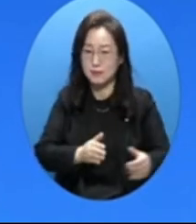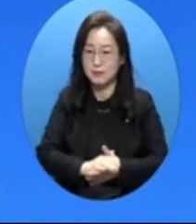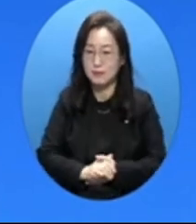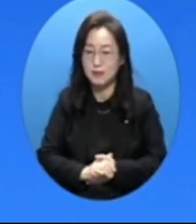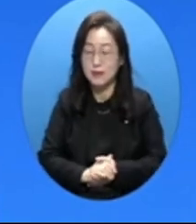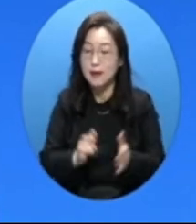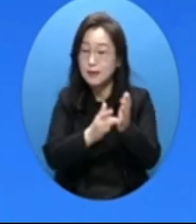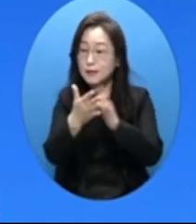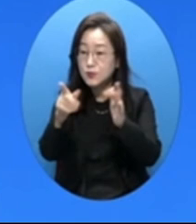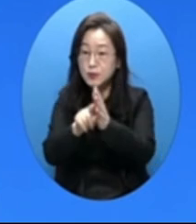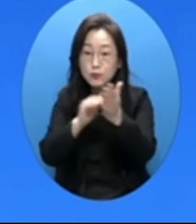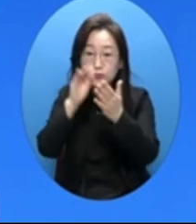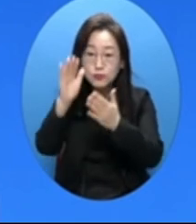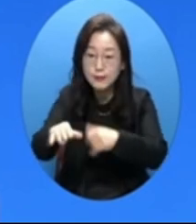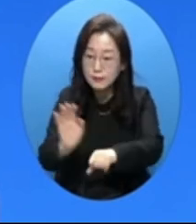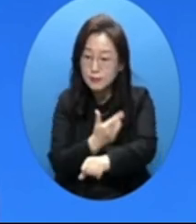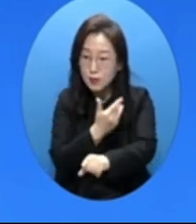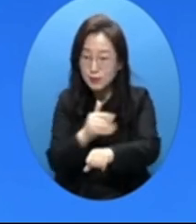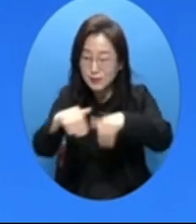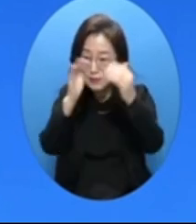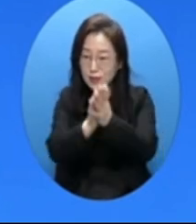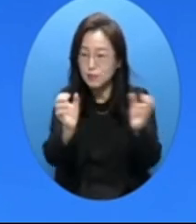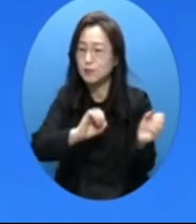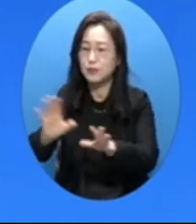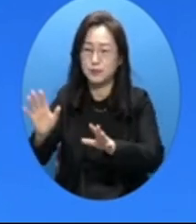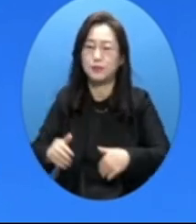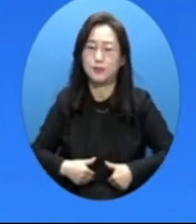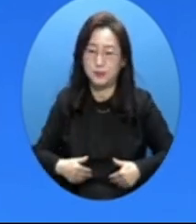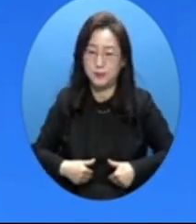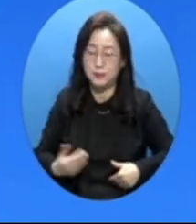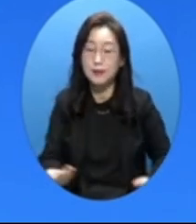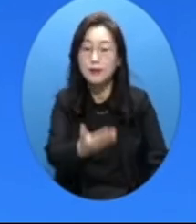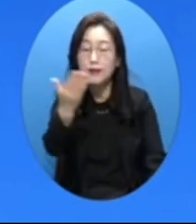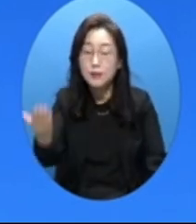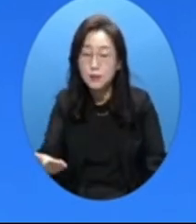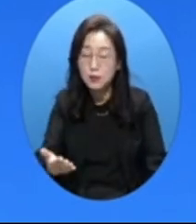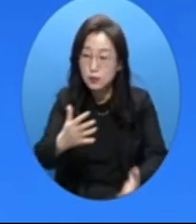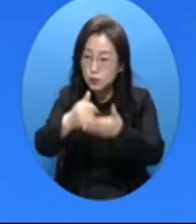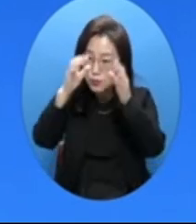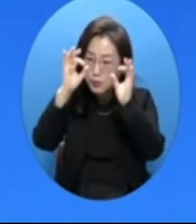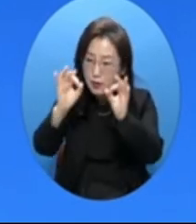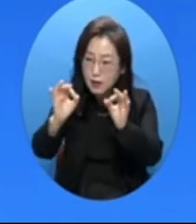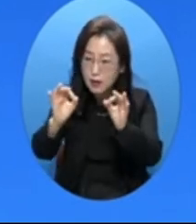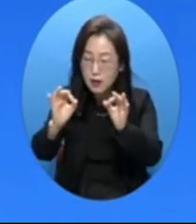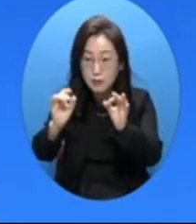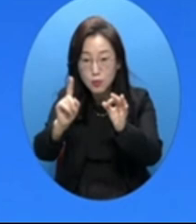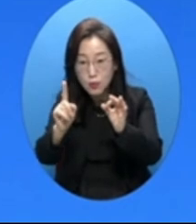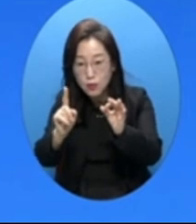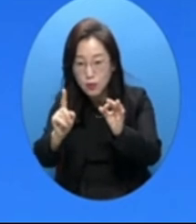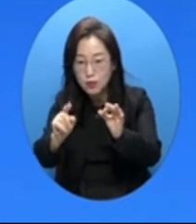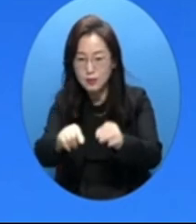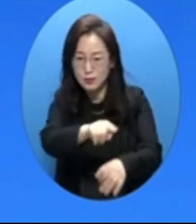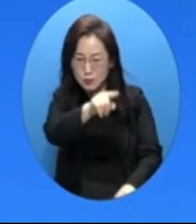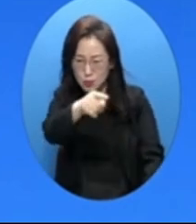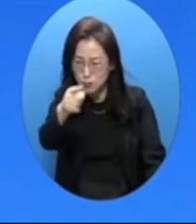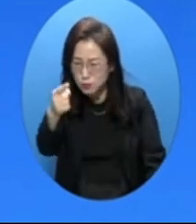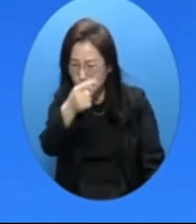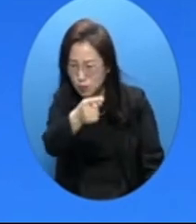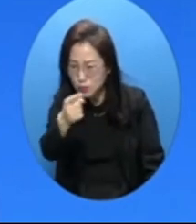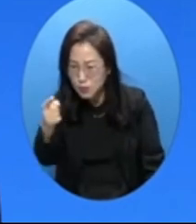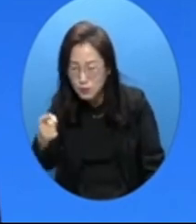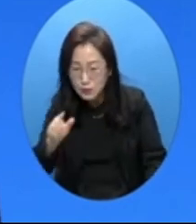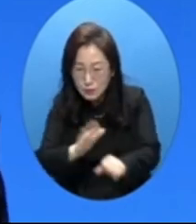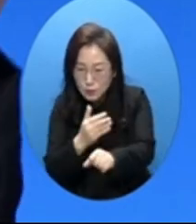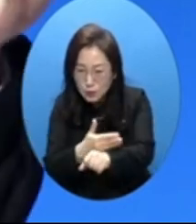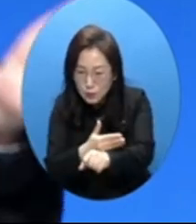예수 믿고 나서 우리의 잘못된 것을 다 내버려야 됩니다 여러분 주님 보시게 잘못된 것들을 여러분이 아십니다 절대 예수 믿고